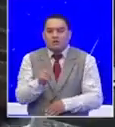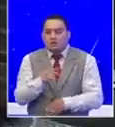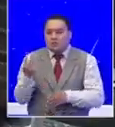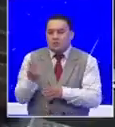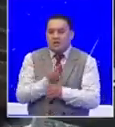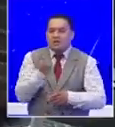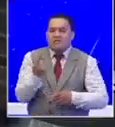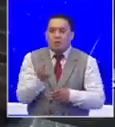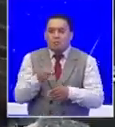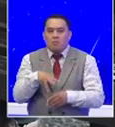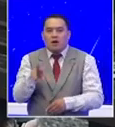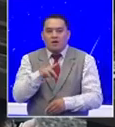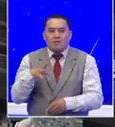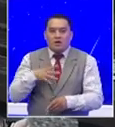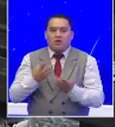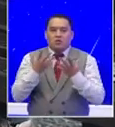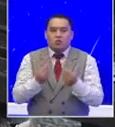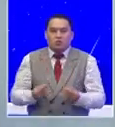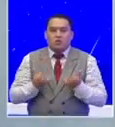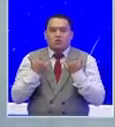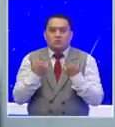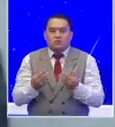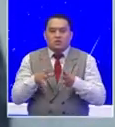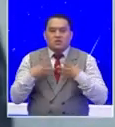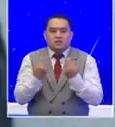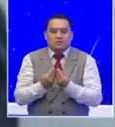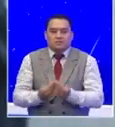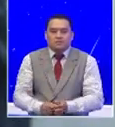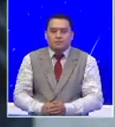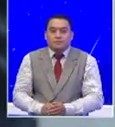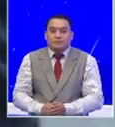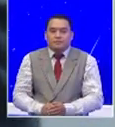Первый квест, прошедший в мае, организаторы посвятили Дню семьи.